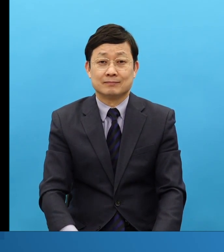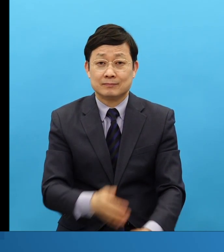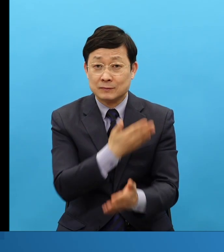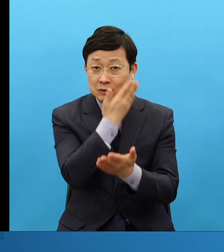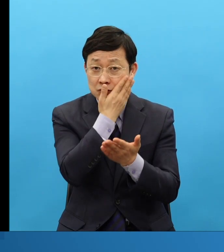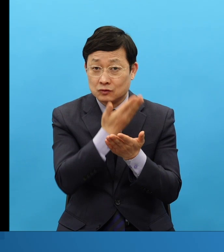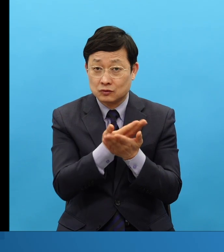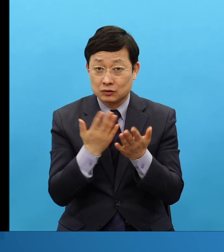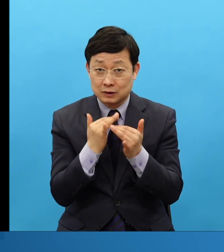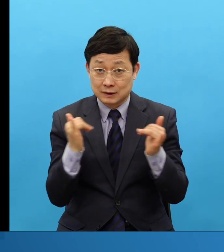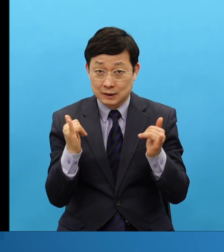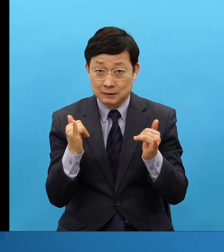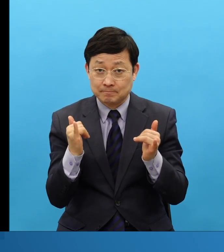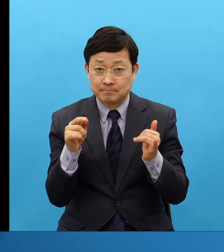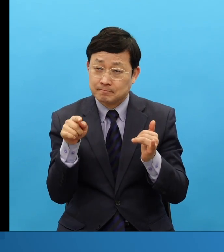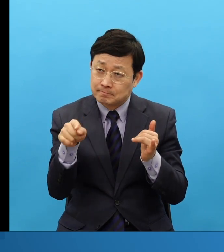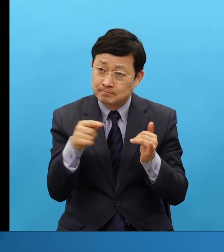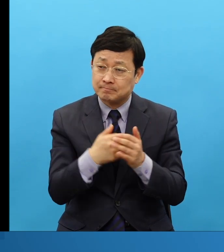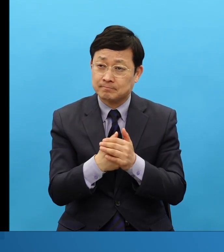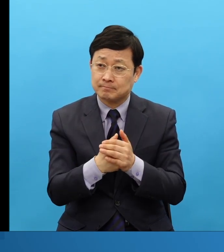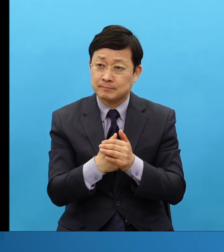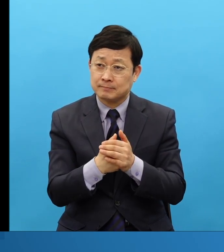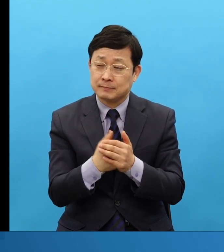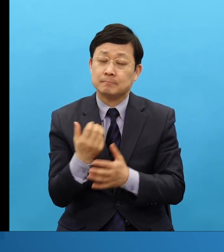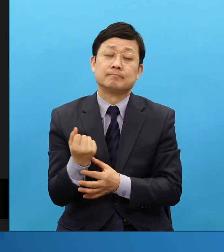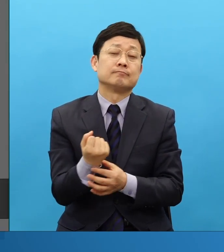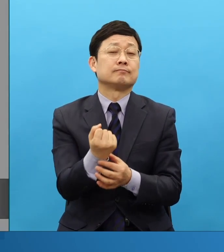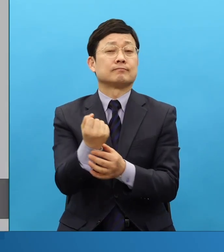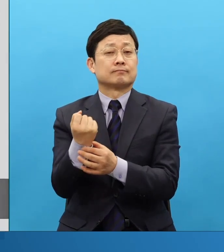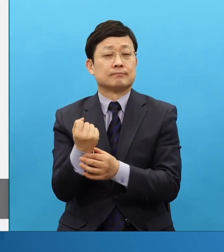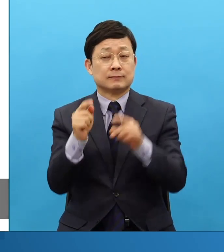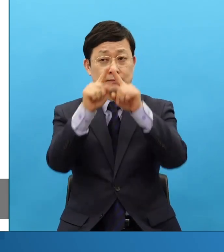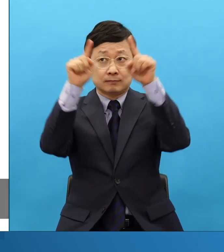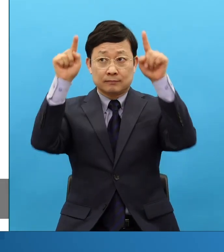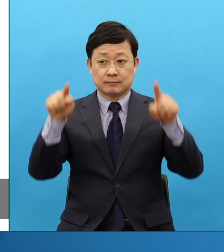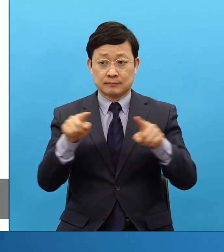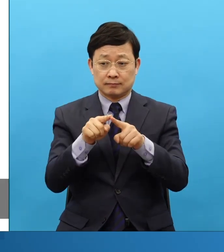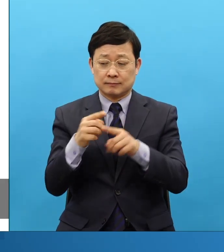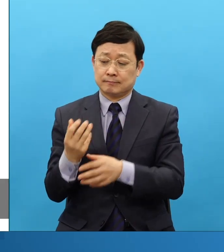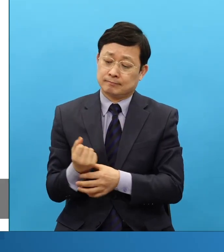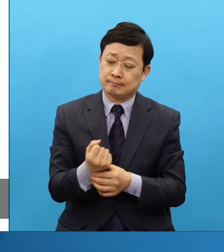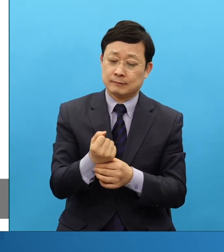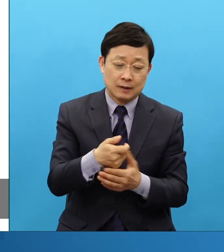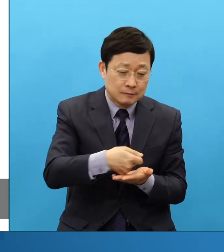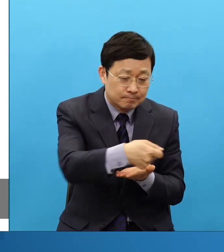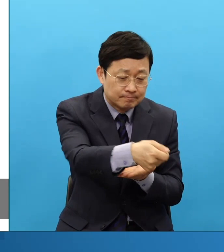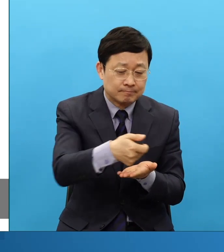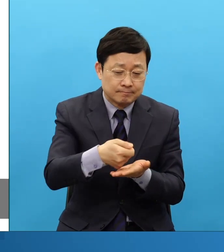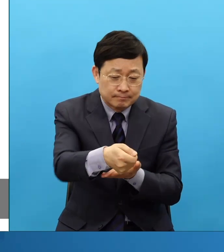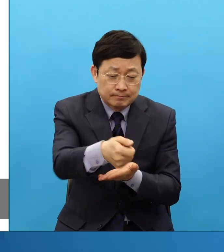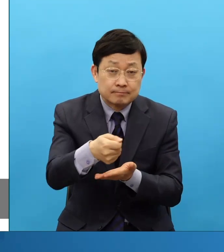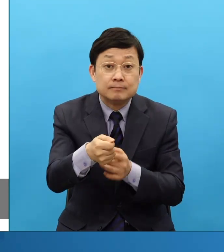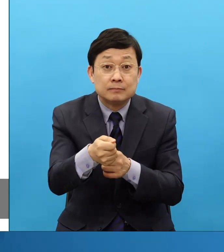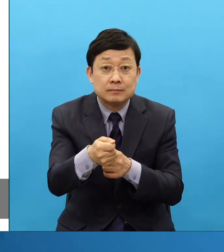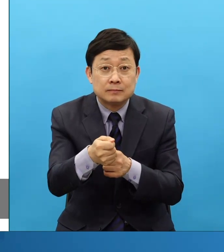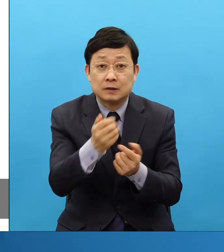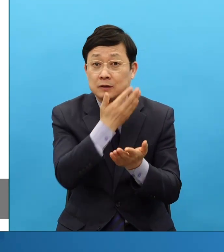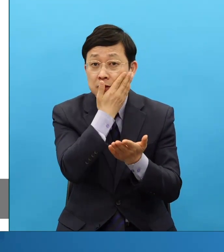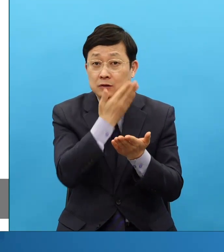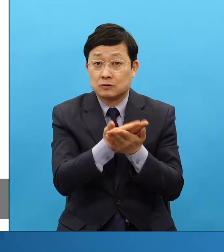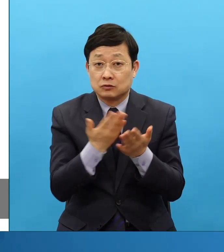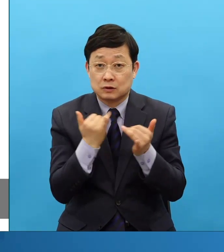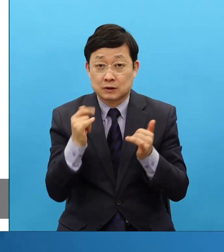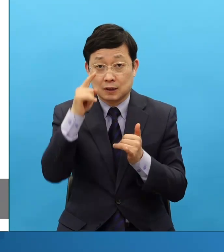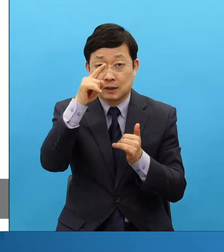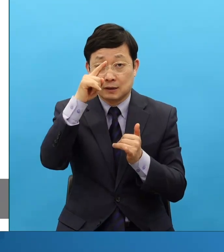중직자들이 간단하게 가지고 다니면서 언제든지 쓸 수 있는 중직자 편지라는 이게 메시지가 나올